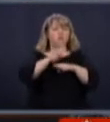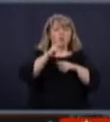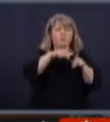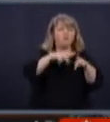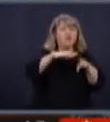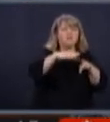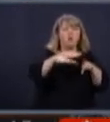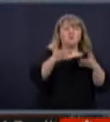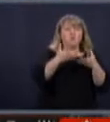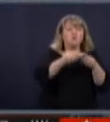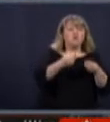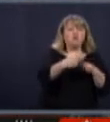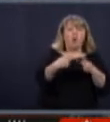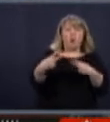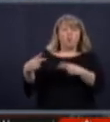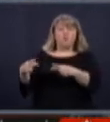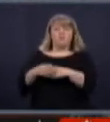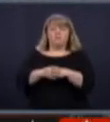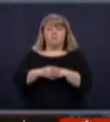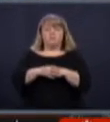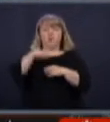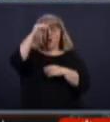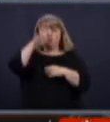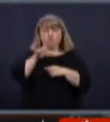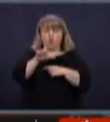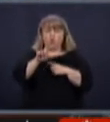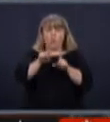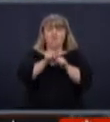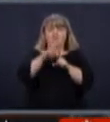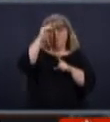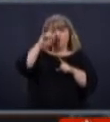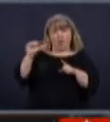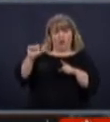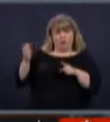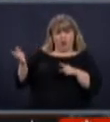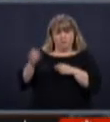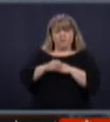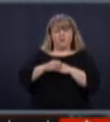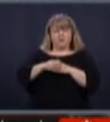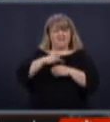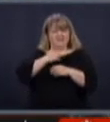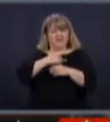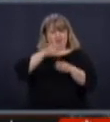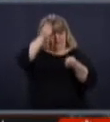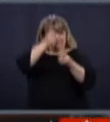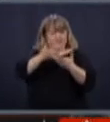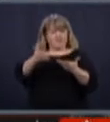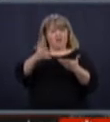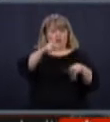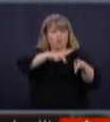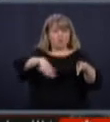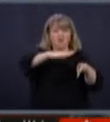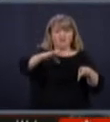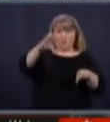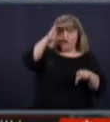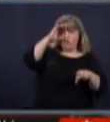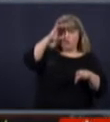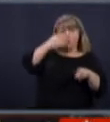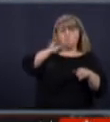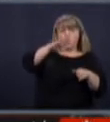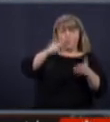votre message, autant M. Legault que M. Arruda, est-ce que votre message à la population passe mieux ou moins bien qu'au début de la crise? Est-ce que vous constatez